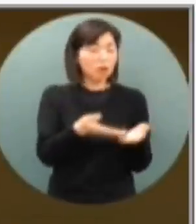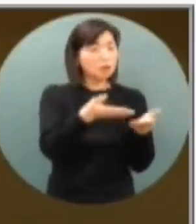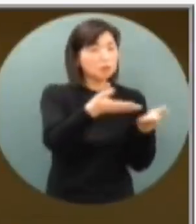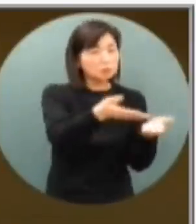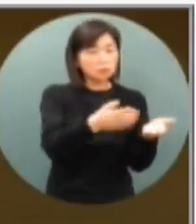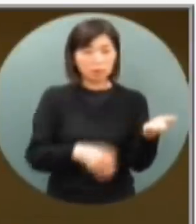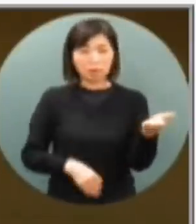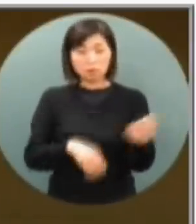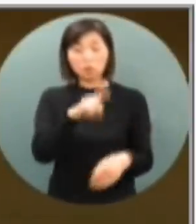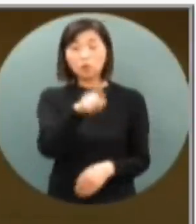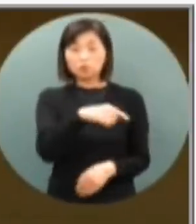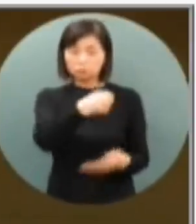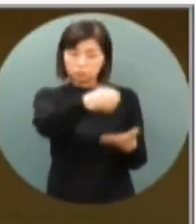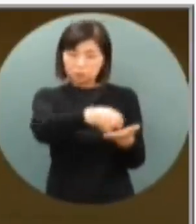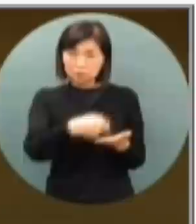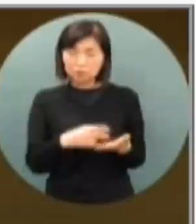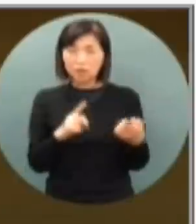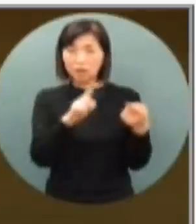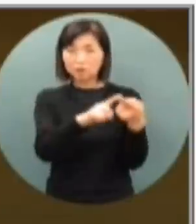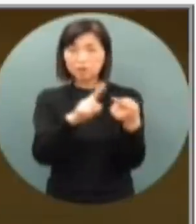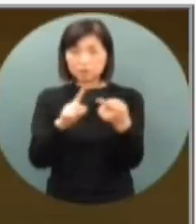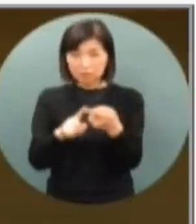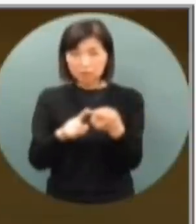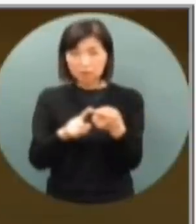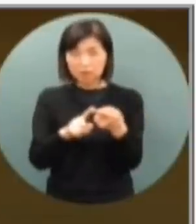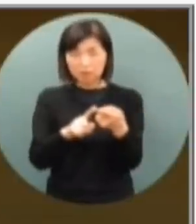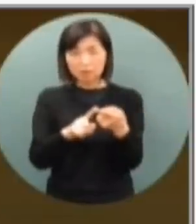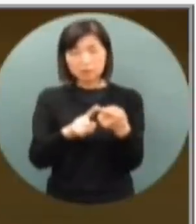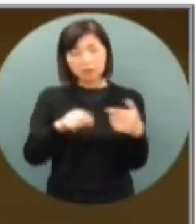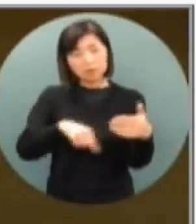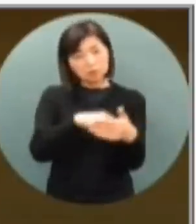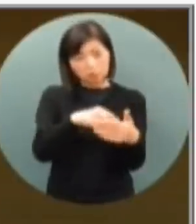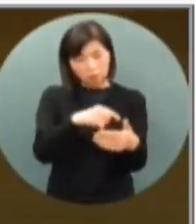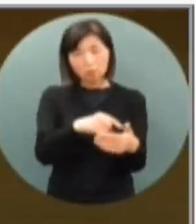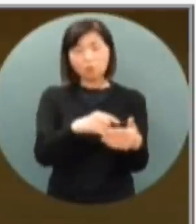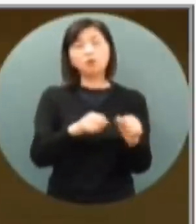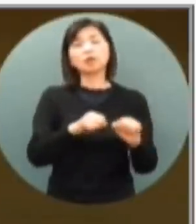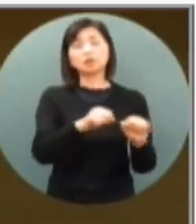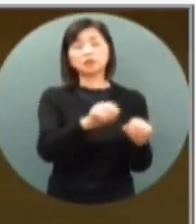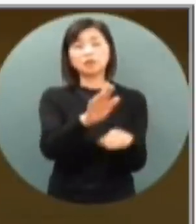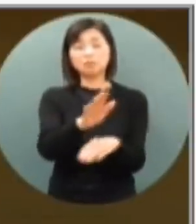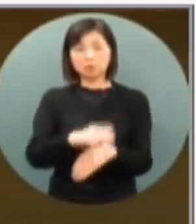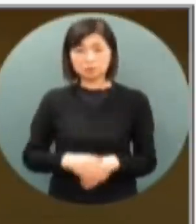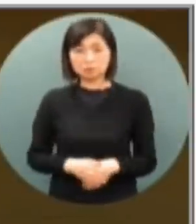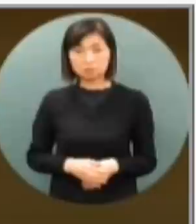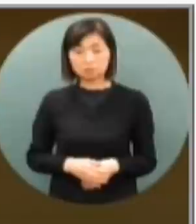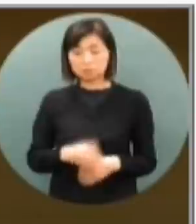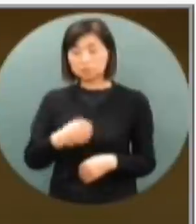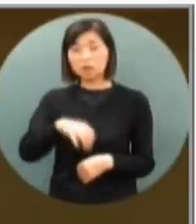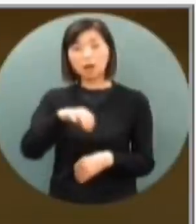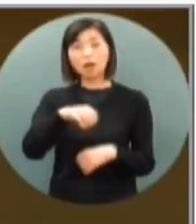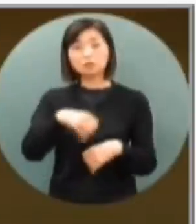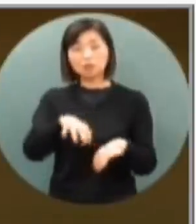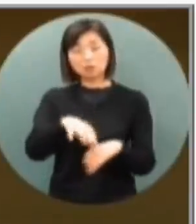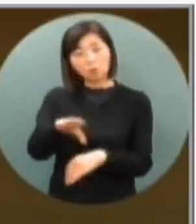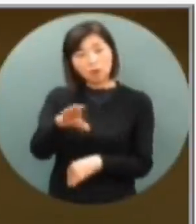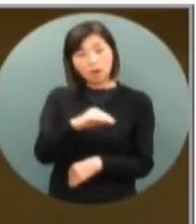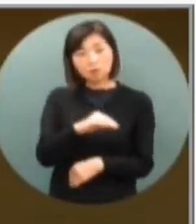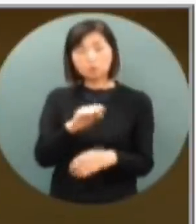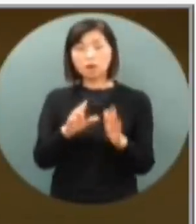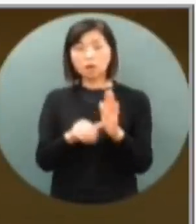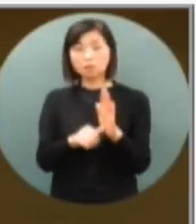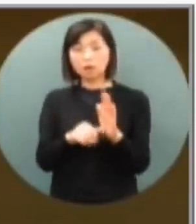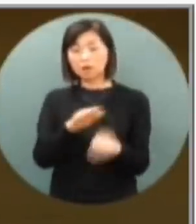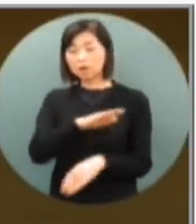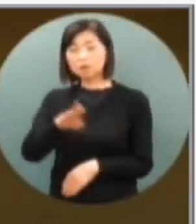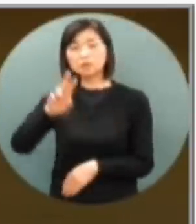せていただくということに取り組んでいるところであります。里帰りにつきましては、平成27年から